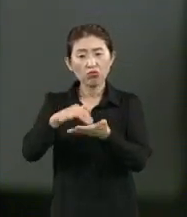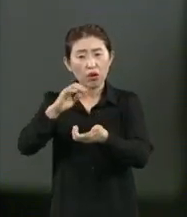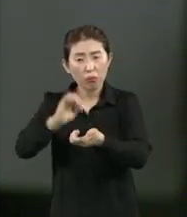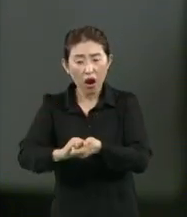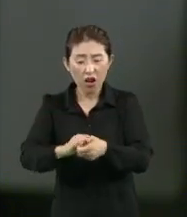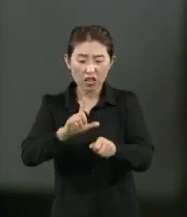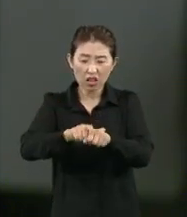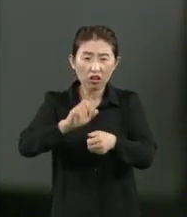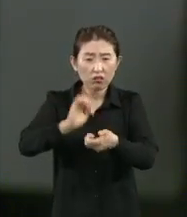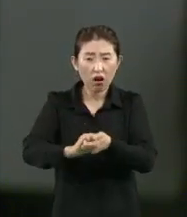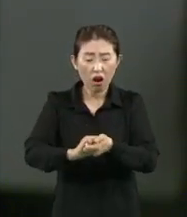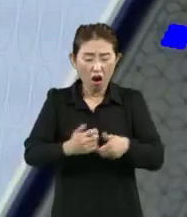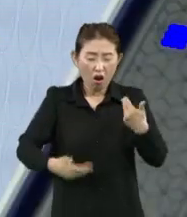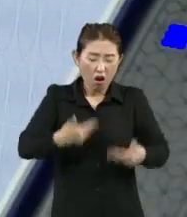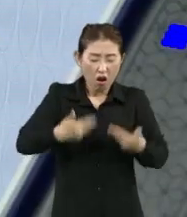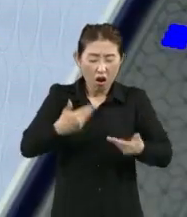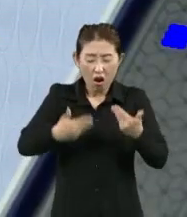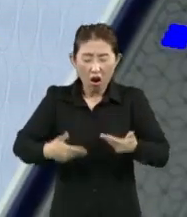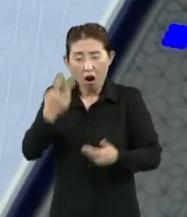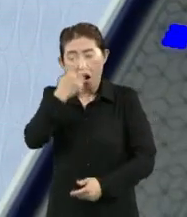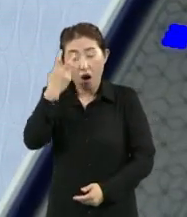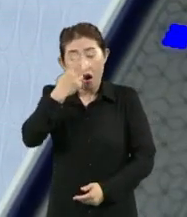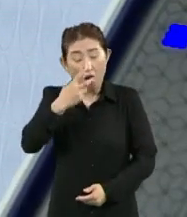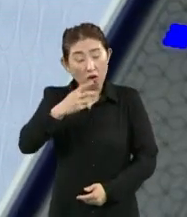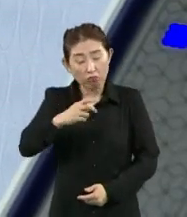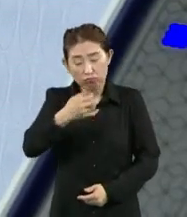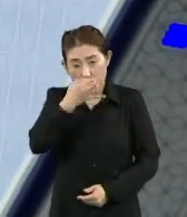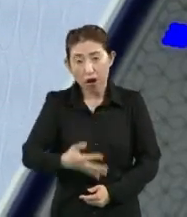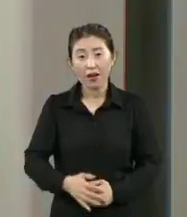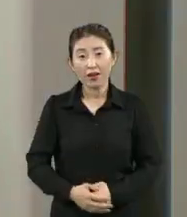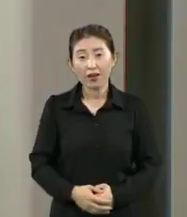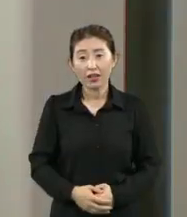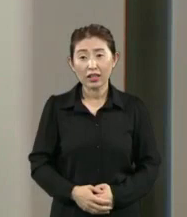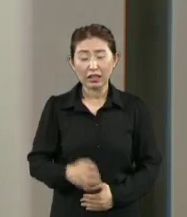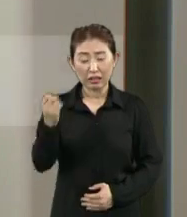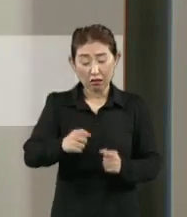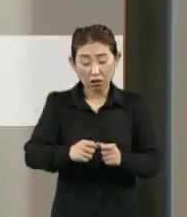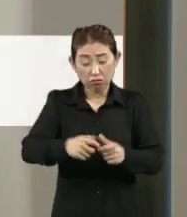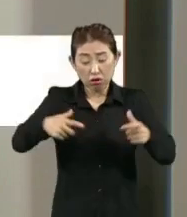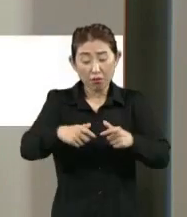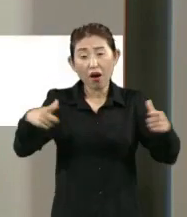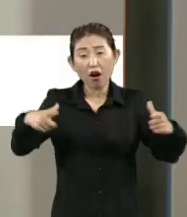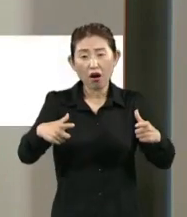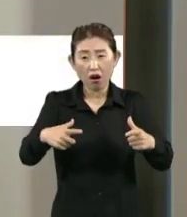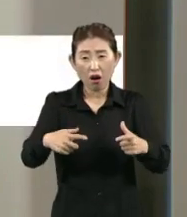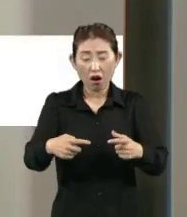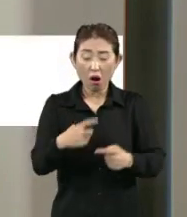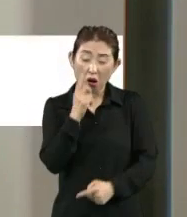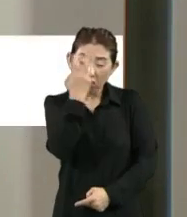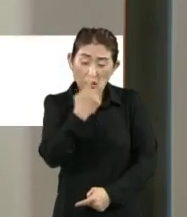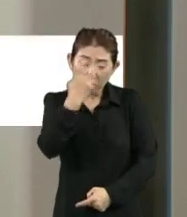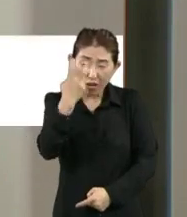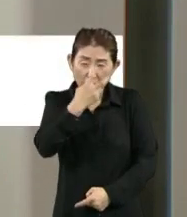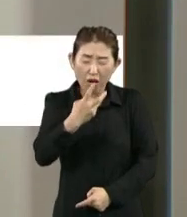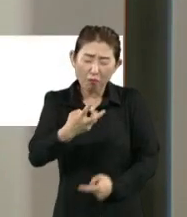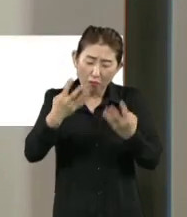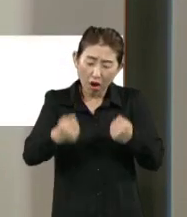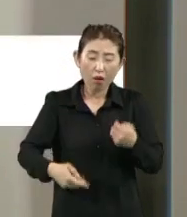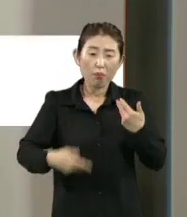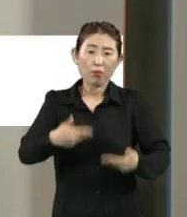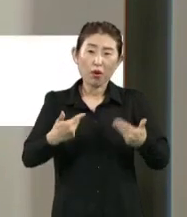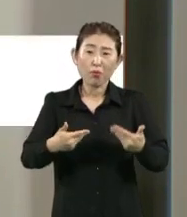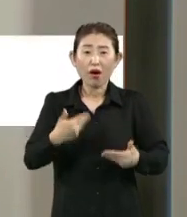정해진 시간 안에 폭증하는 검사량을 감당해야 합니다. 요즘 다시 재유행으로 검사 건수가 늘고 있고 또